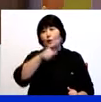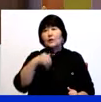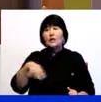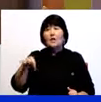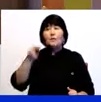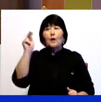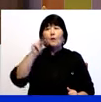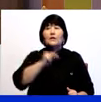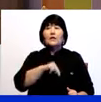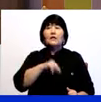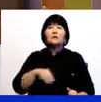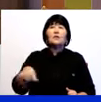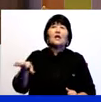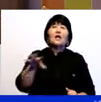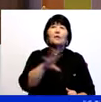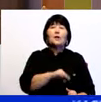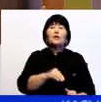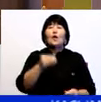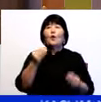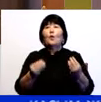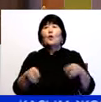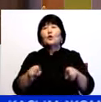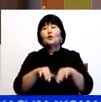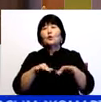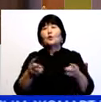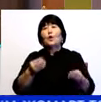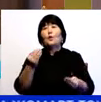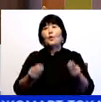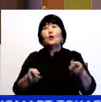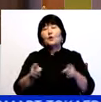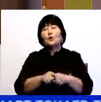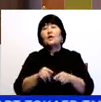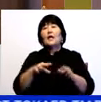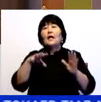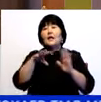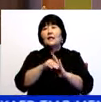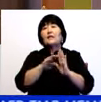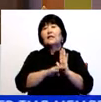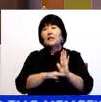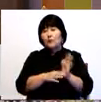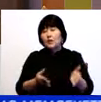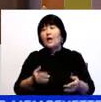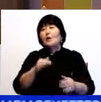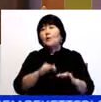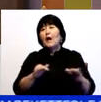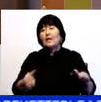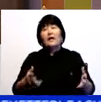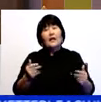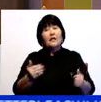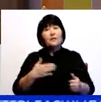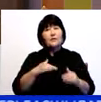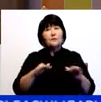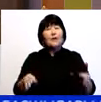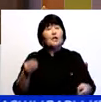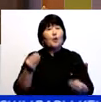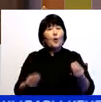оқу қызметтерінің барлығы ойын түрінде өту керек, ойын түрінде кіріктіріліп өтіп жатыр. Балаларды әрине біз балаларды